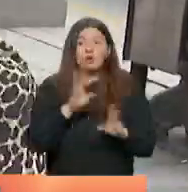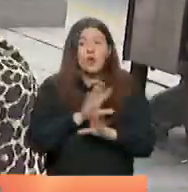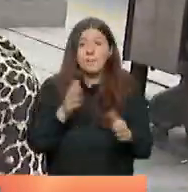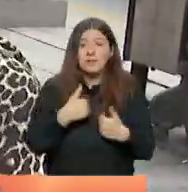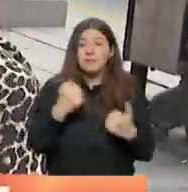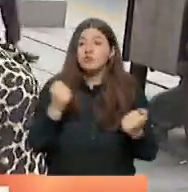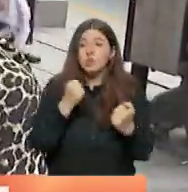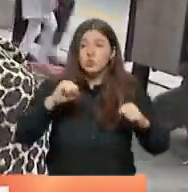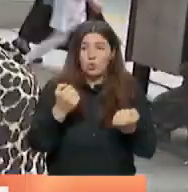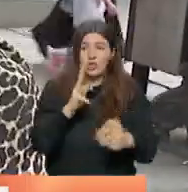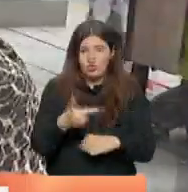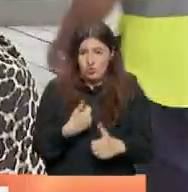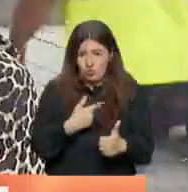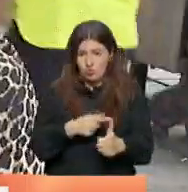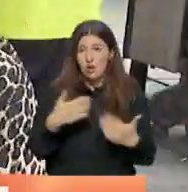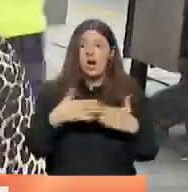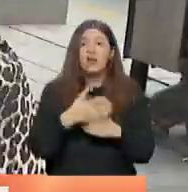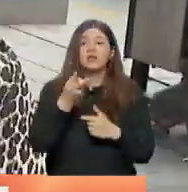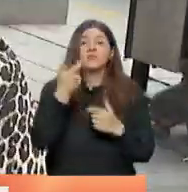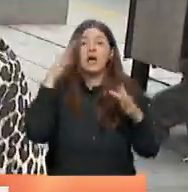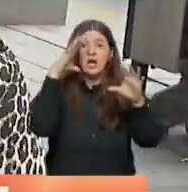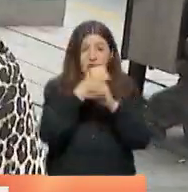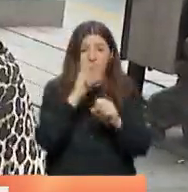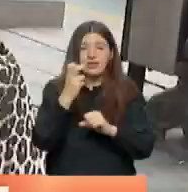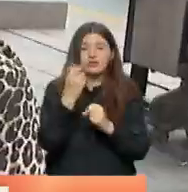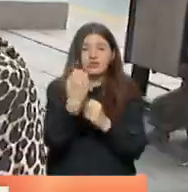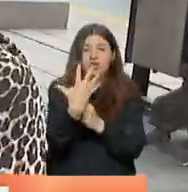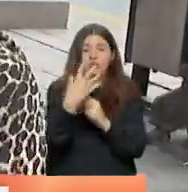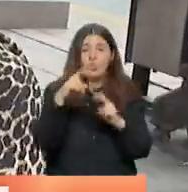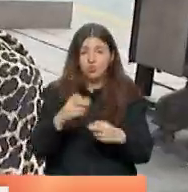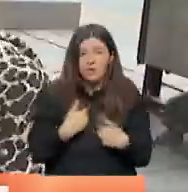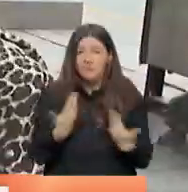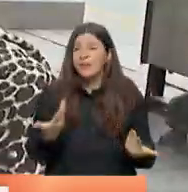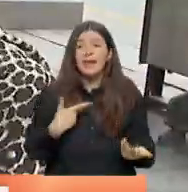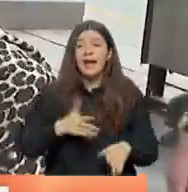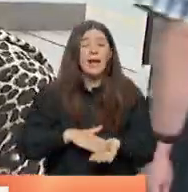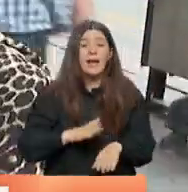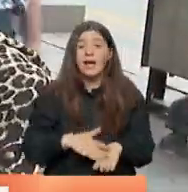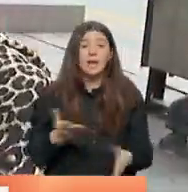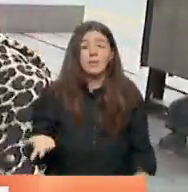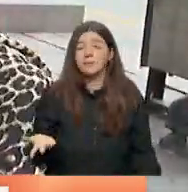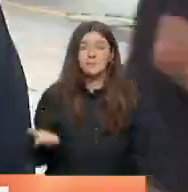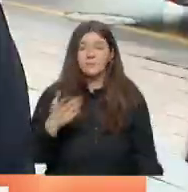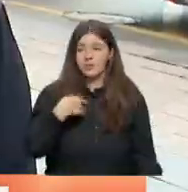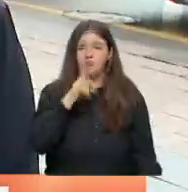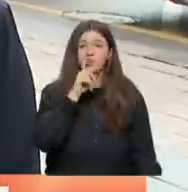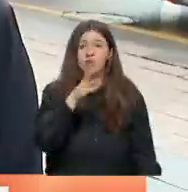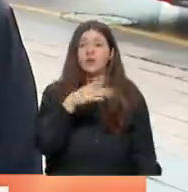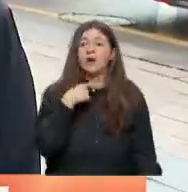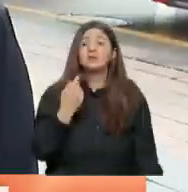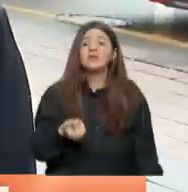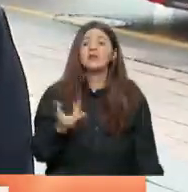görmedim. Kışı soğukta geçiriyoruz. Akşam karanlıkta televizyonun ışığında oturuyoruz. Daha ne yapalım yavrum? Sorayım sana.